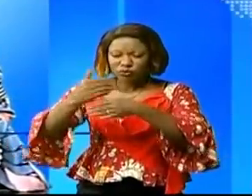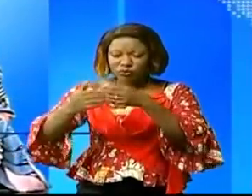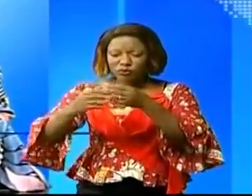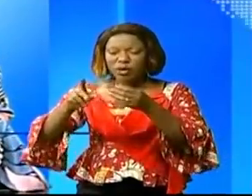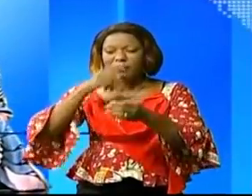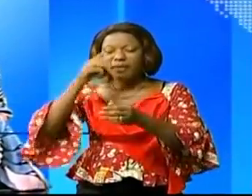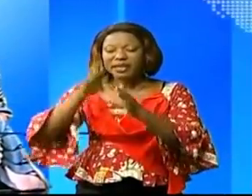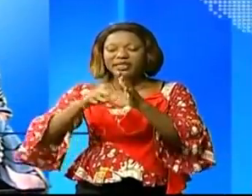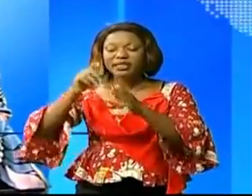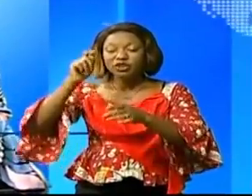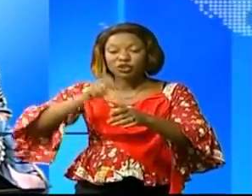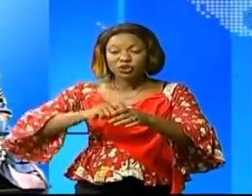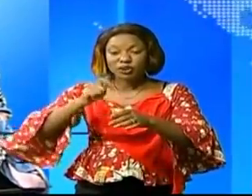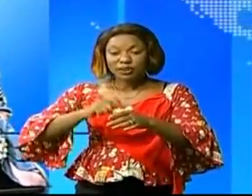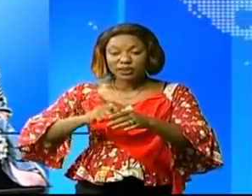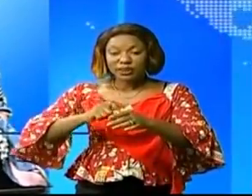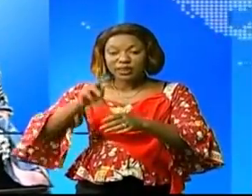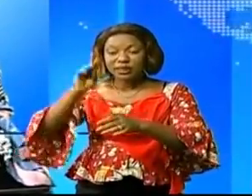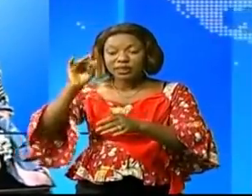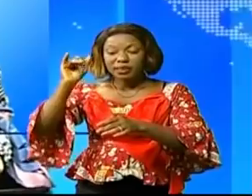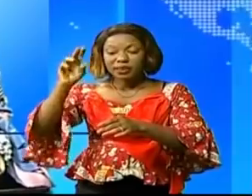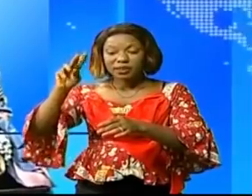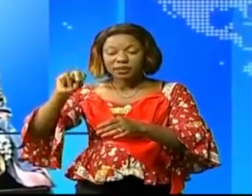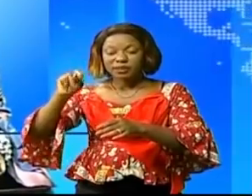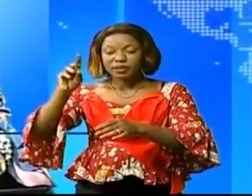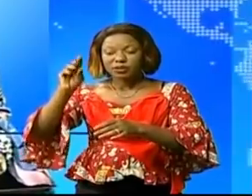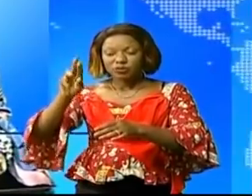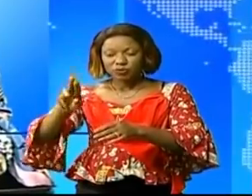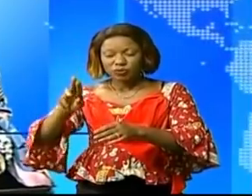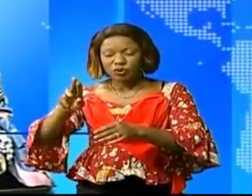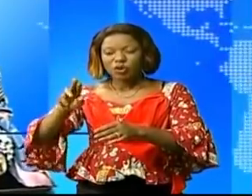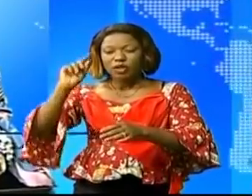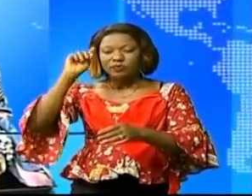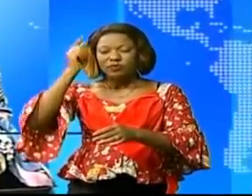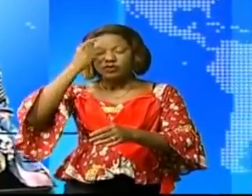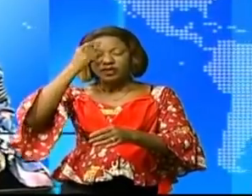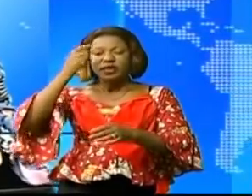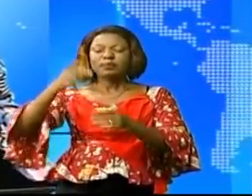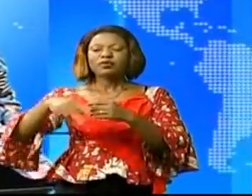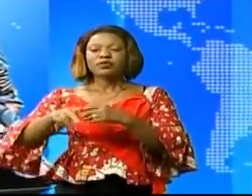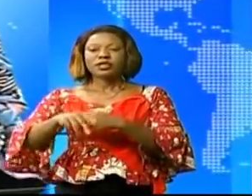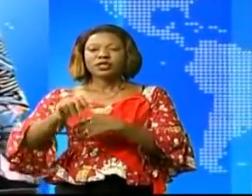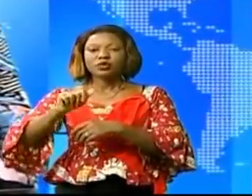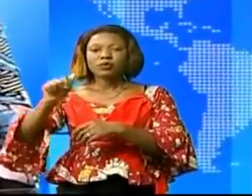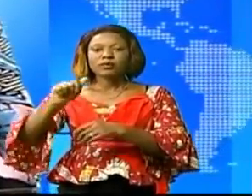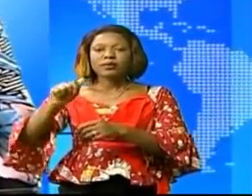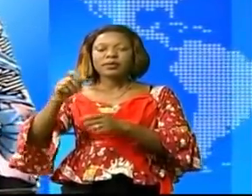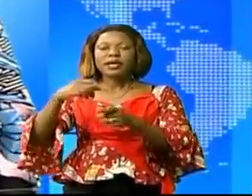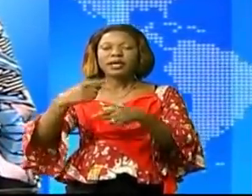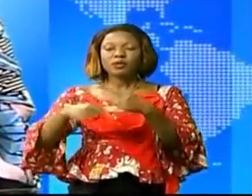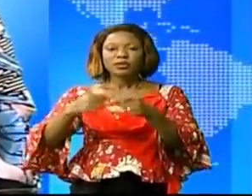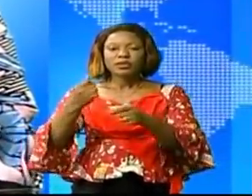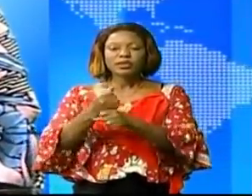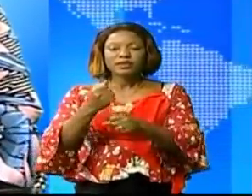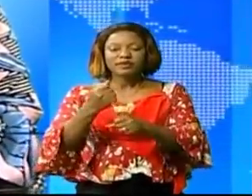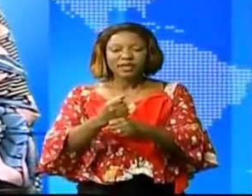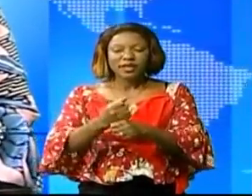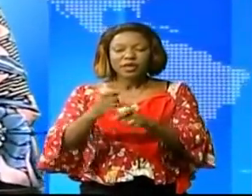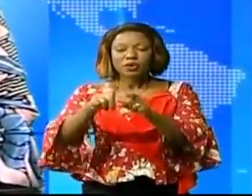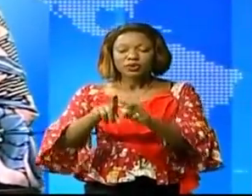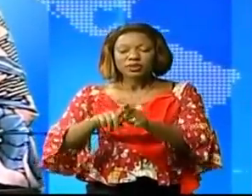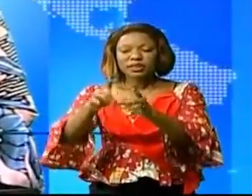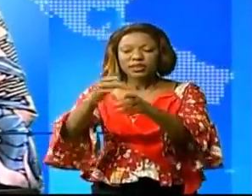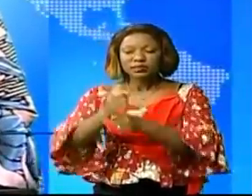justice de Kindu, complètement réhabilité sur fonds propres du gouvernement provincial. Le gouverneur par intérim Mafane Idrissa Mangala a